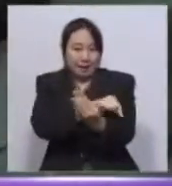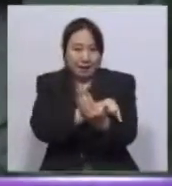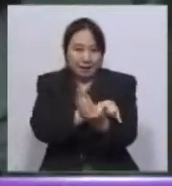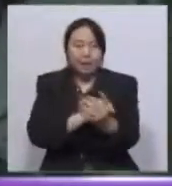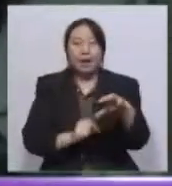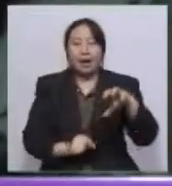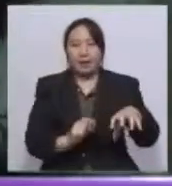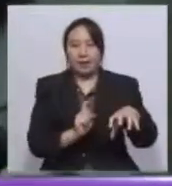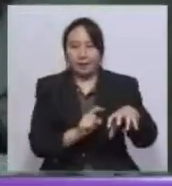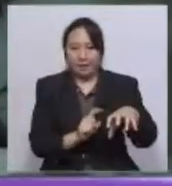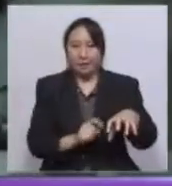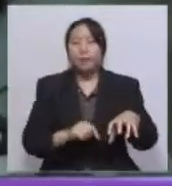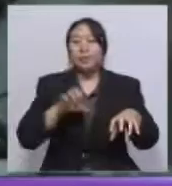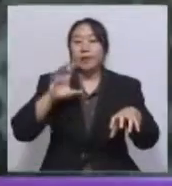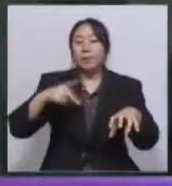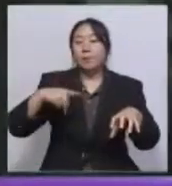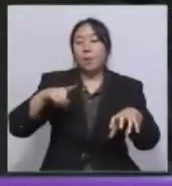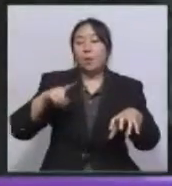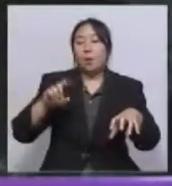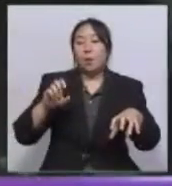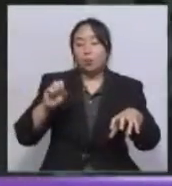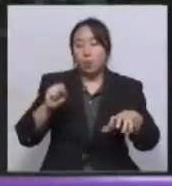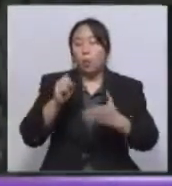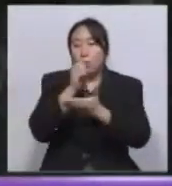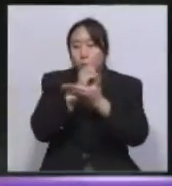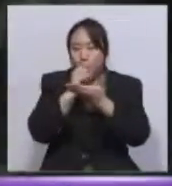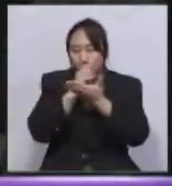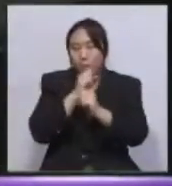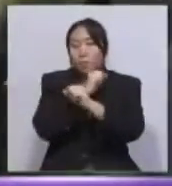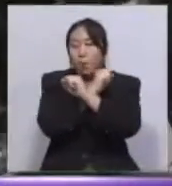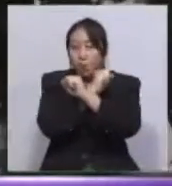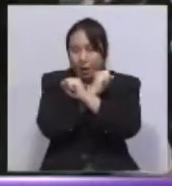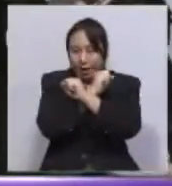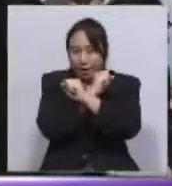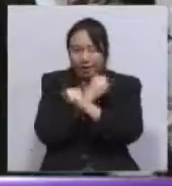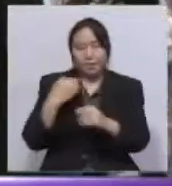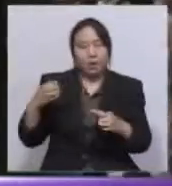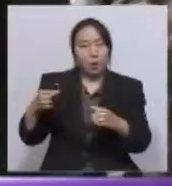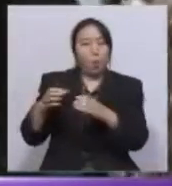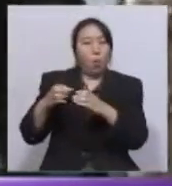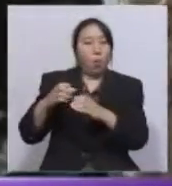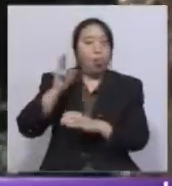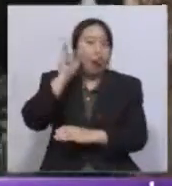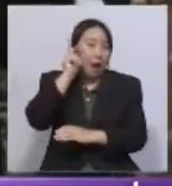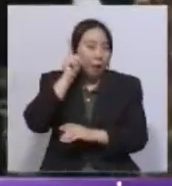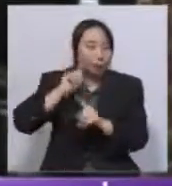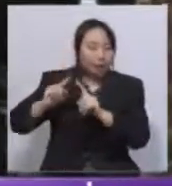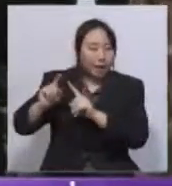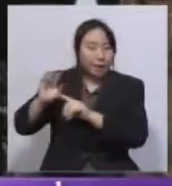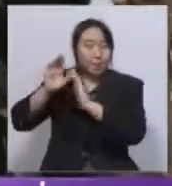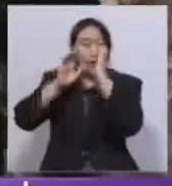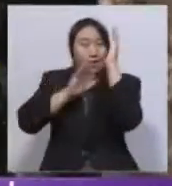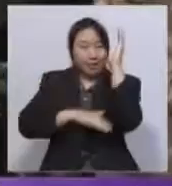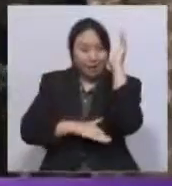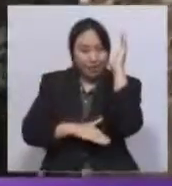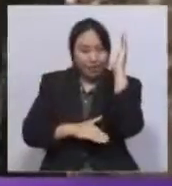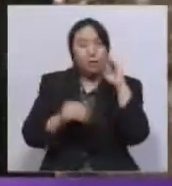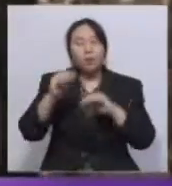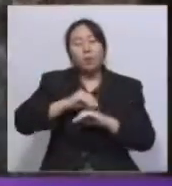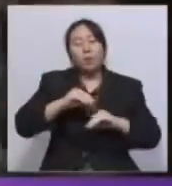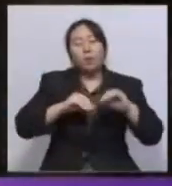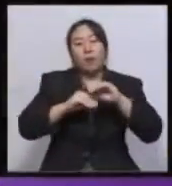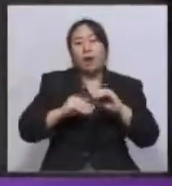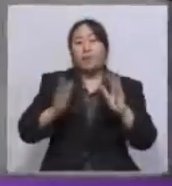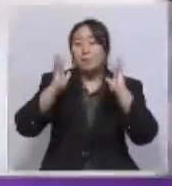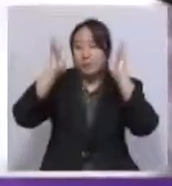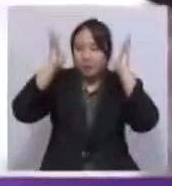ที่ที่ทางสำนักงานป้องกันและปราบปรามยาเสพติดภาค8ได้นำคณะสื่อมวลชนภาคใต้ในโครงการเครือข่ายประชาสัมพันธ์ส่งเสริมการ